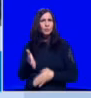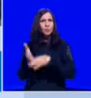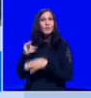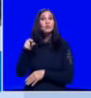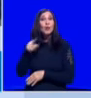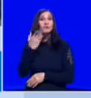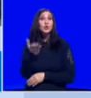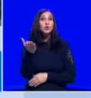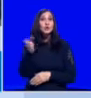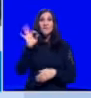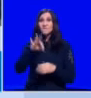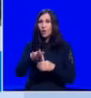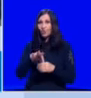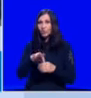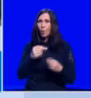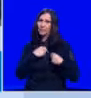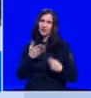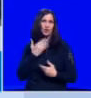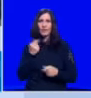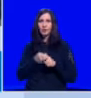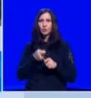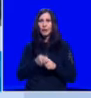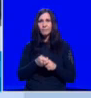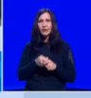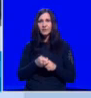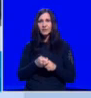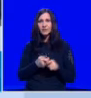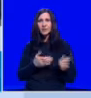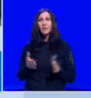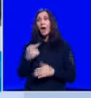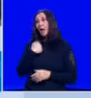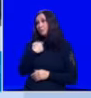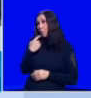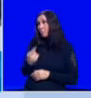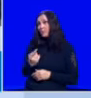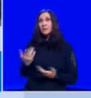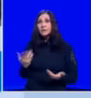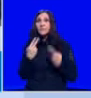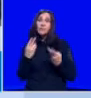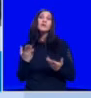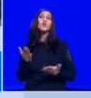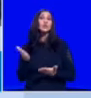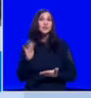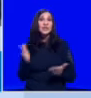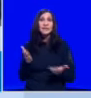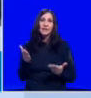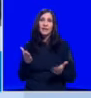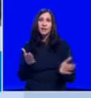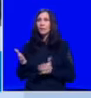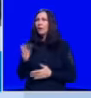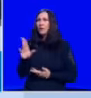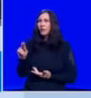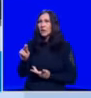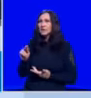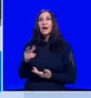подкрепят тогава този вот? И попитах. Убеден съм, че няма да го направят. Попитах, и но какво да видим казах? Какво ще стане. Ами вие чухте, вие бяхте в студиото, така че не ме изпитвайте,